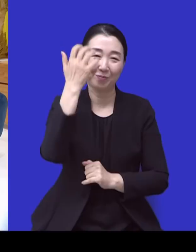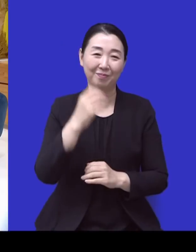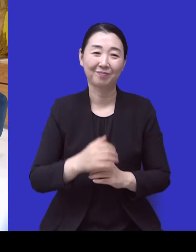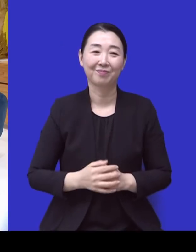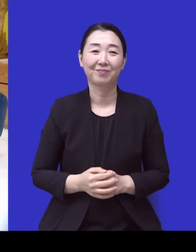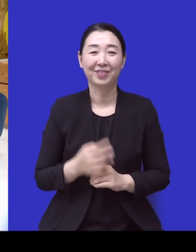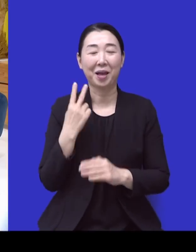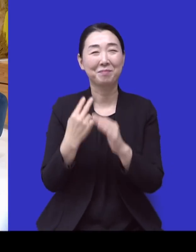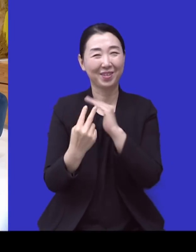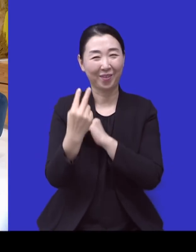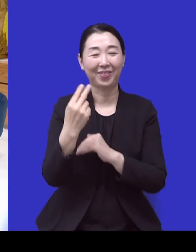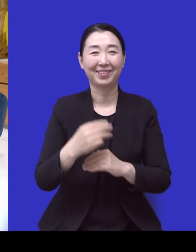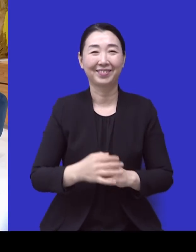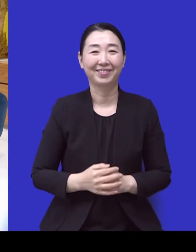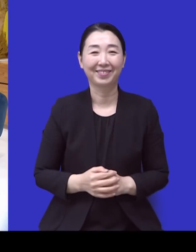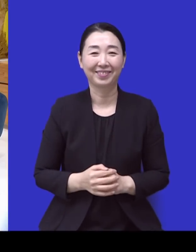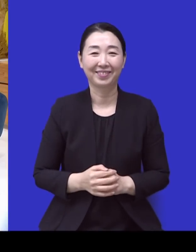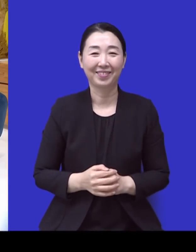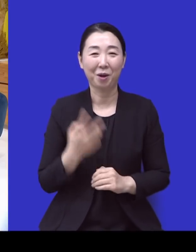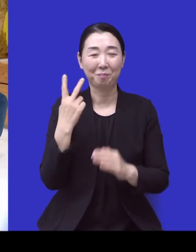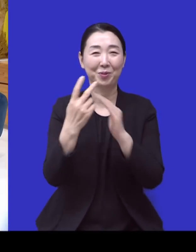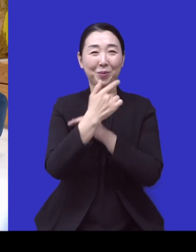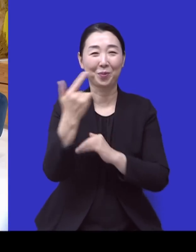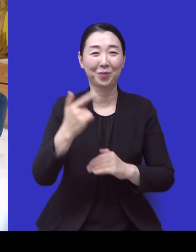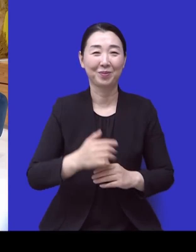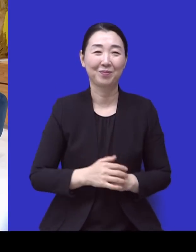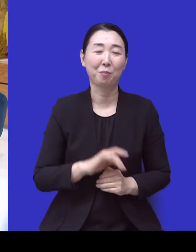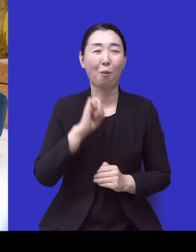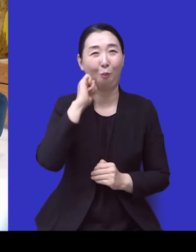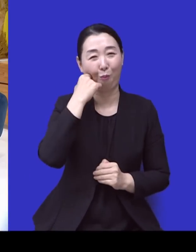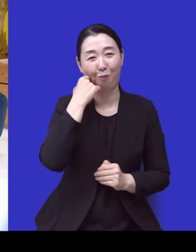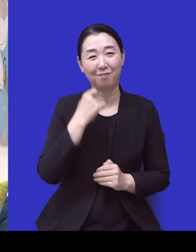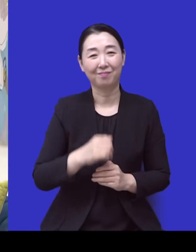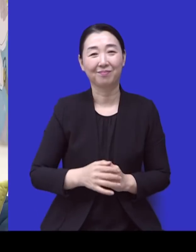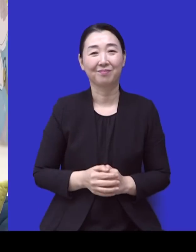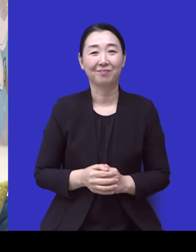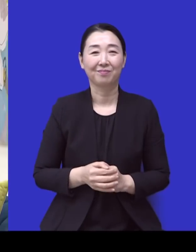선교사인데 네네. 비전이 크시네요. 굉장히 어려운 비전인데.